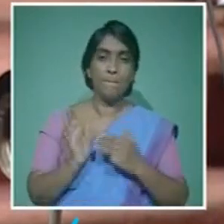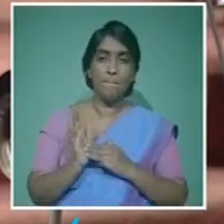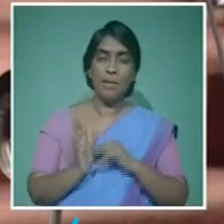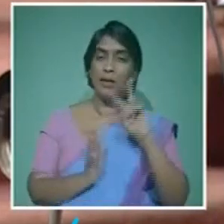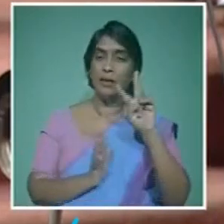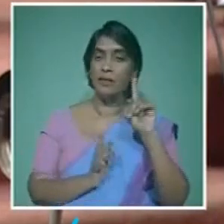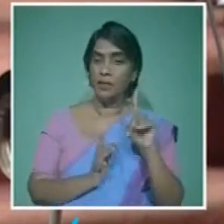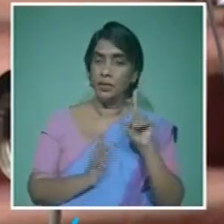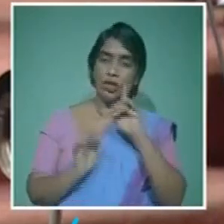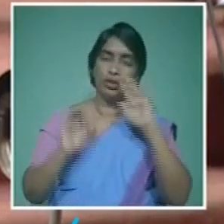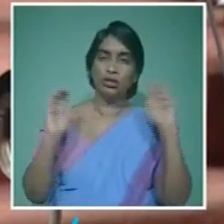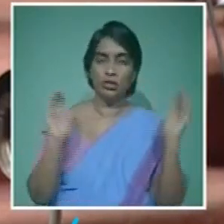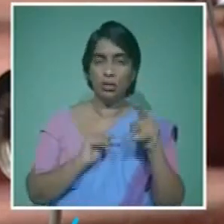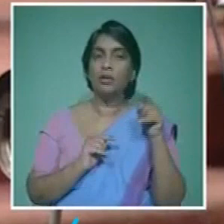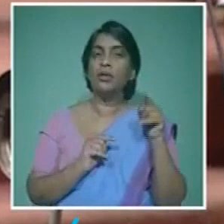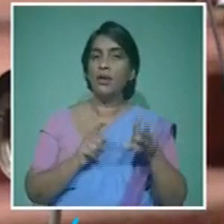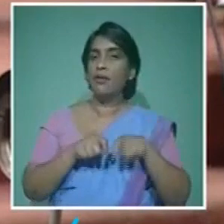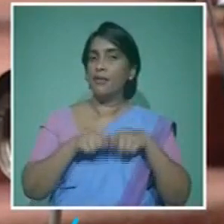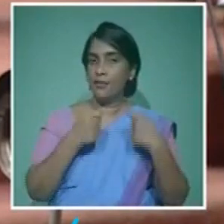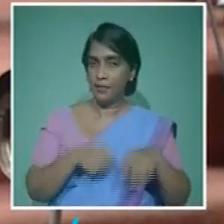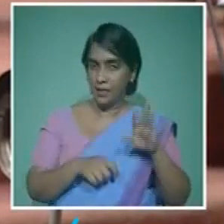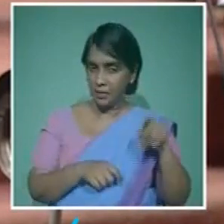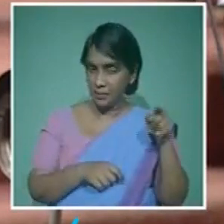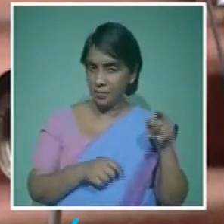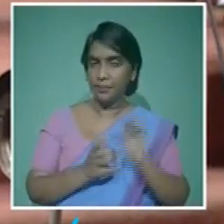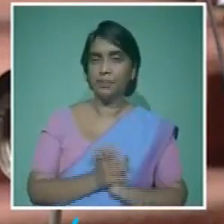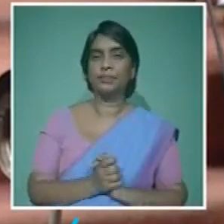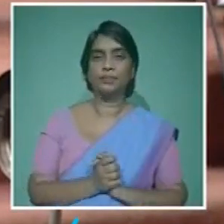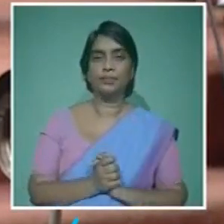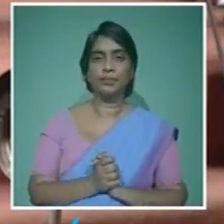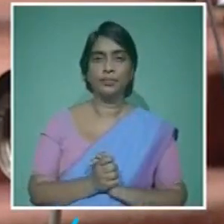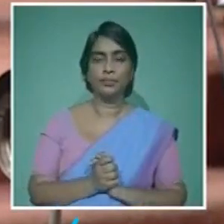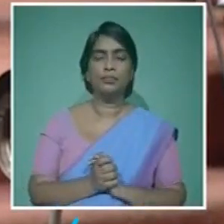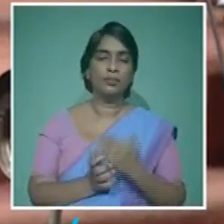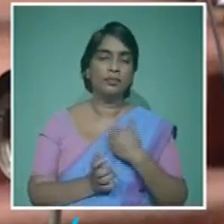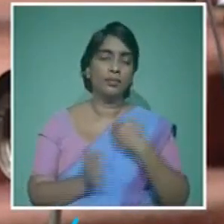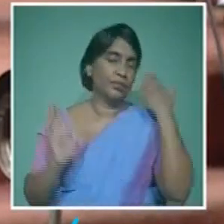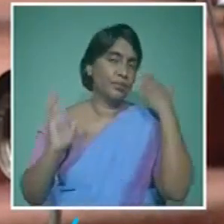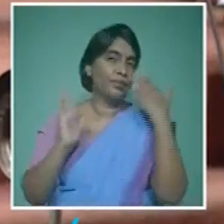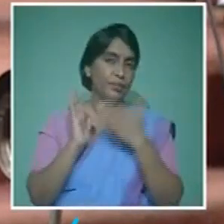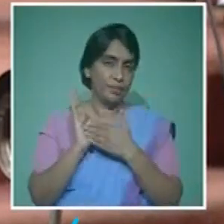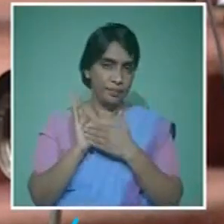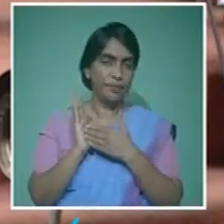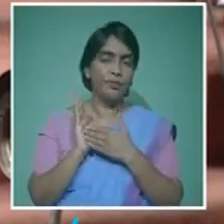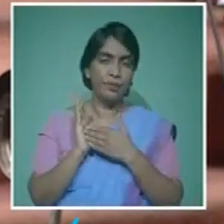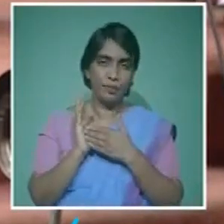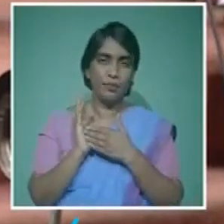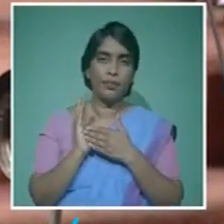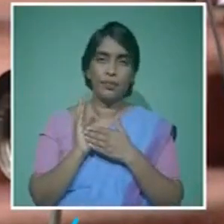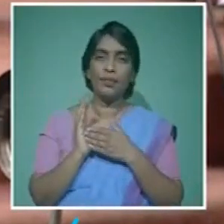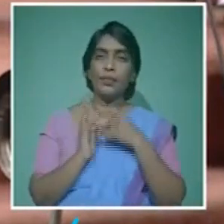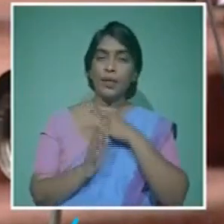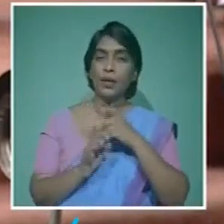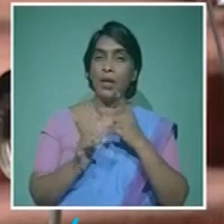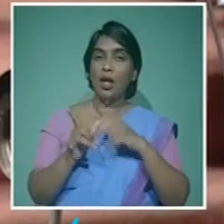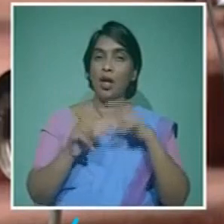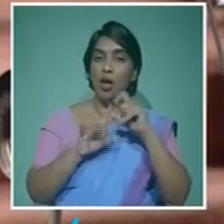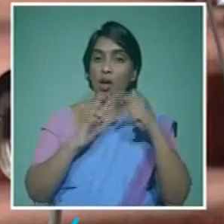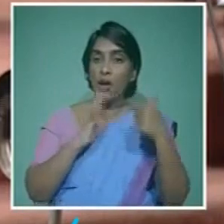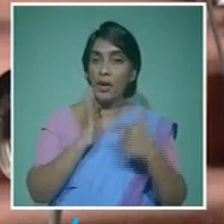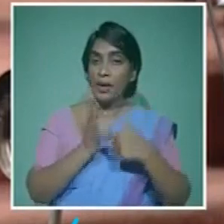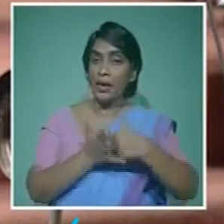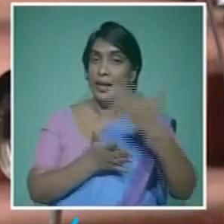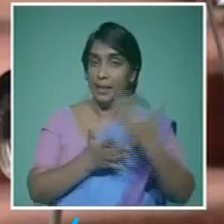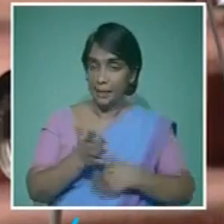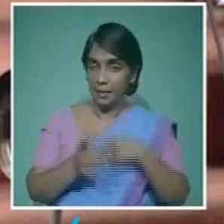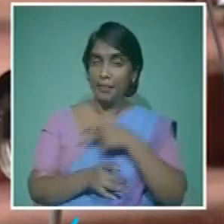21 மில்லியன் ரூபாவை செலவு செய்திருக்கிறார்கள். இது நான் வெறுமனே சொல்லவில்லை, இது கணக்காய்வாளர் நாயகம் அவர்களுடைய அறிக்கையிலிருந்து